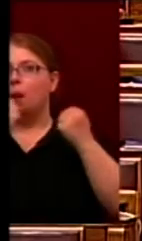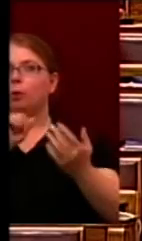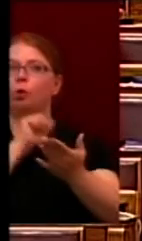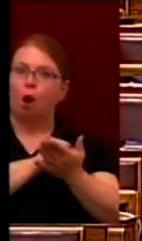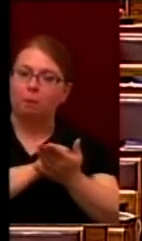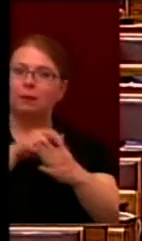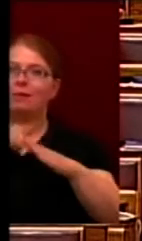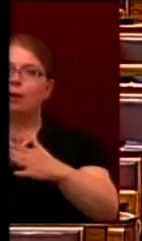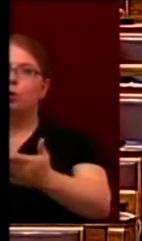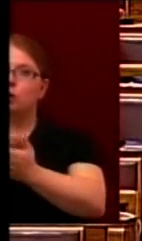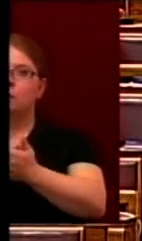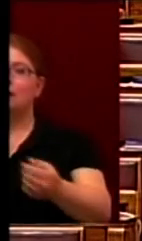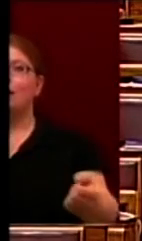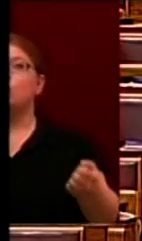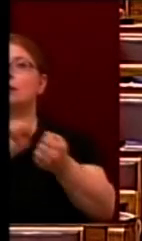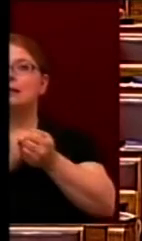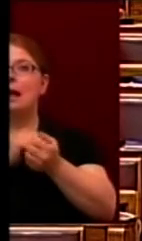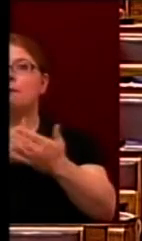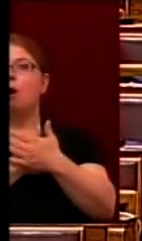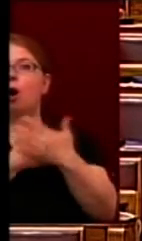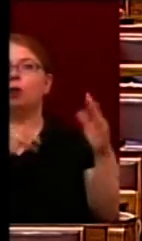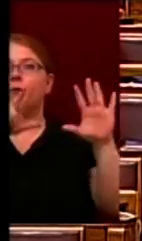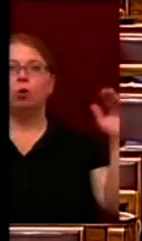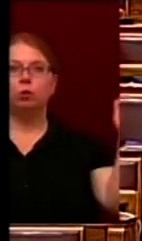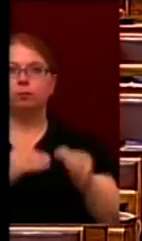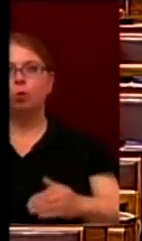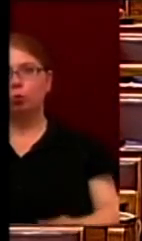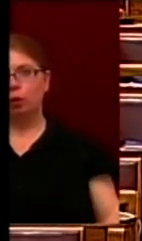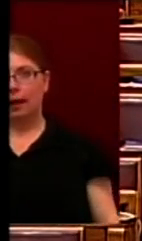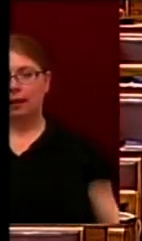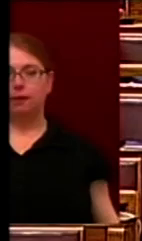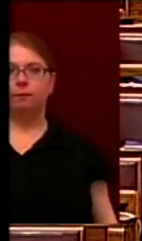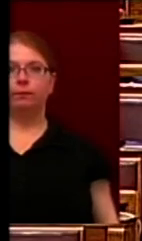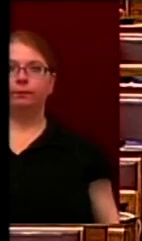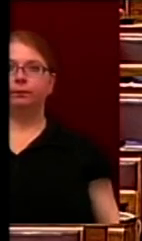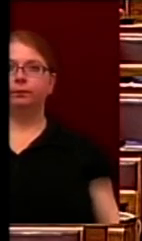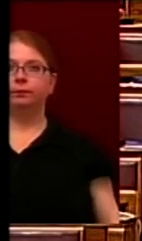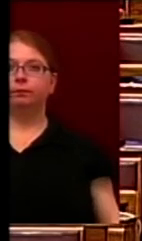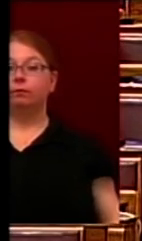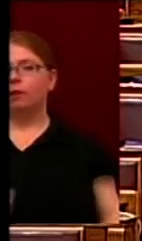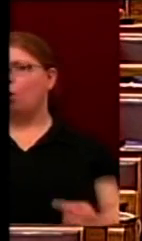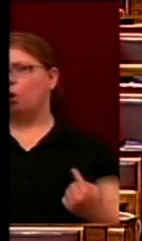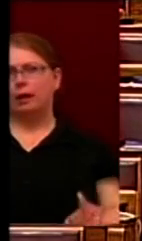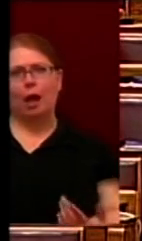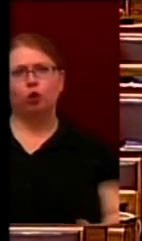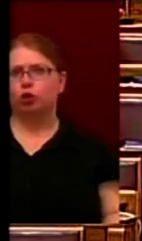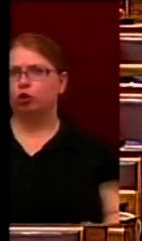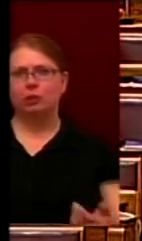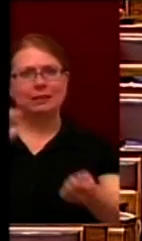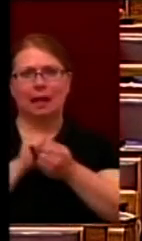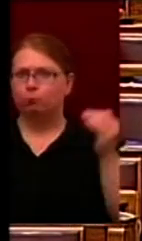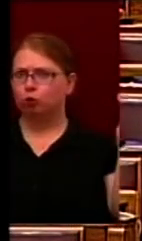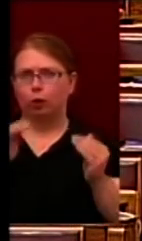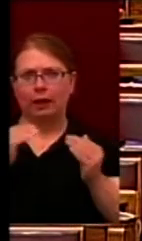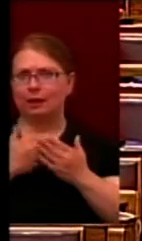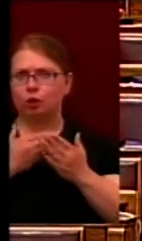alapítványoknak és közalapítványoknak a száma 68 darabról 21 darabra csökkent. Ez is óriási számcsökkenést